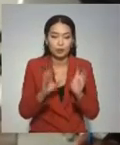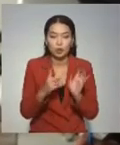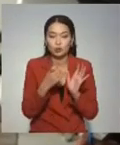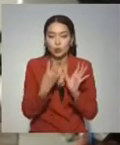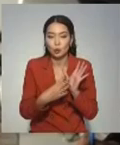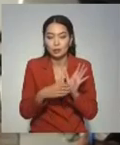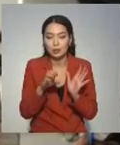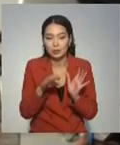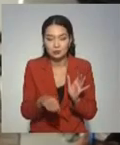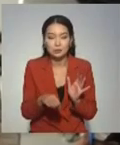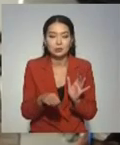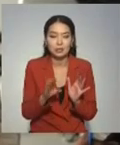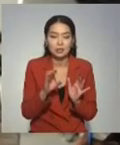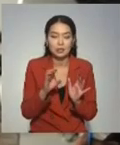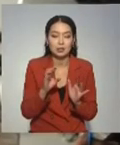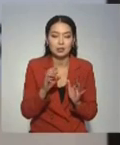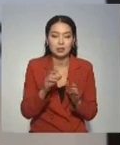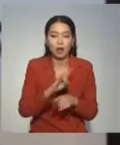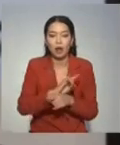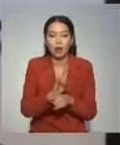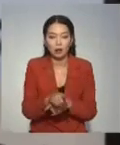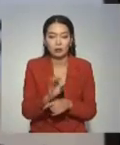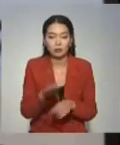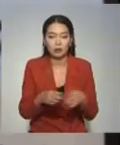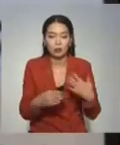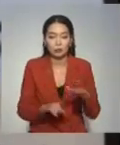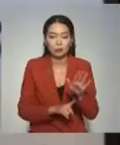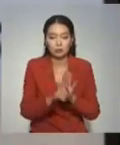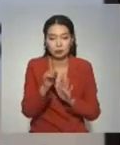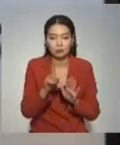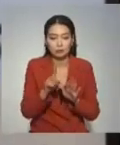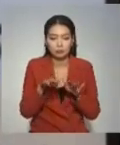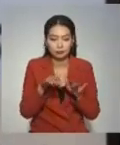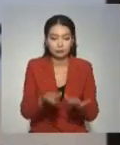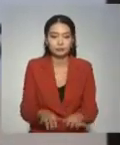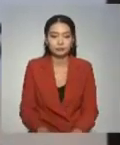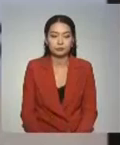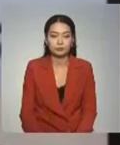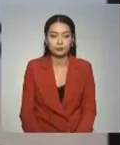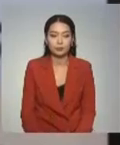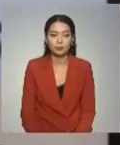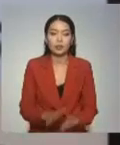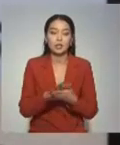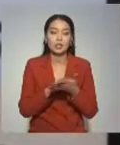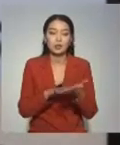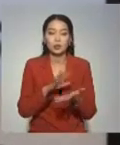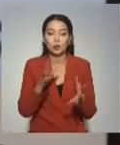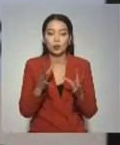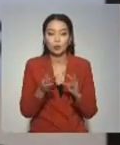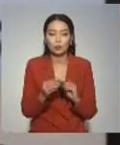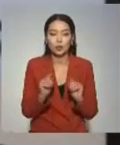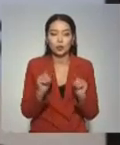190-шы алаяқтық бабымен іс тергеліп жатыр. Арыздың және қылмыстық істің зерделеу нәтижесімен және